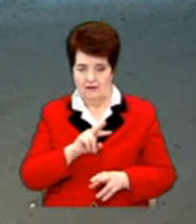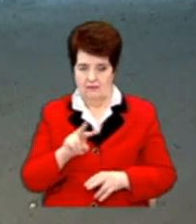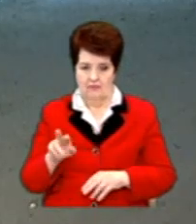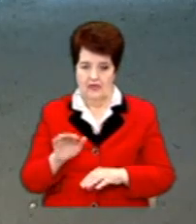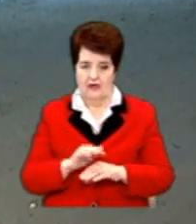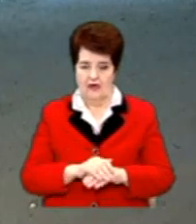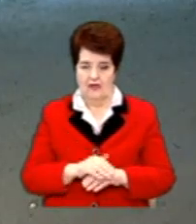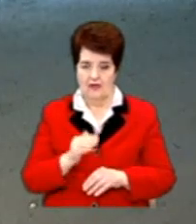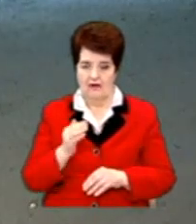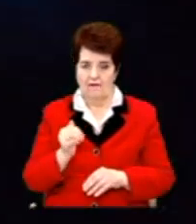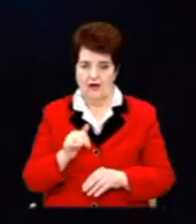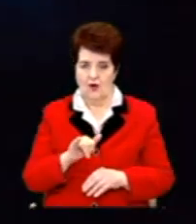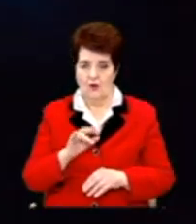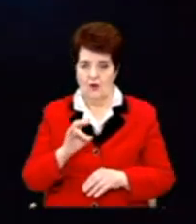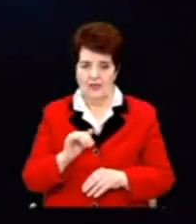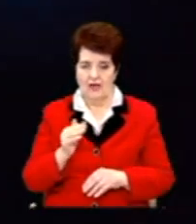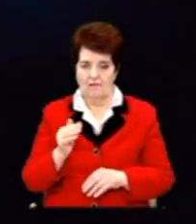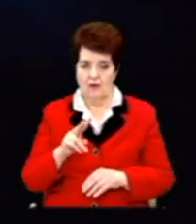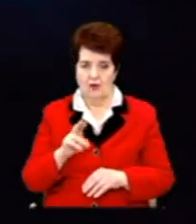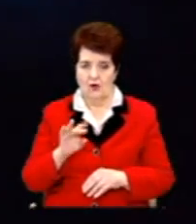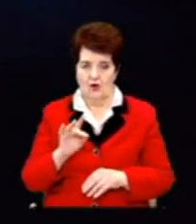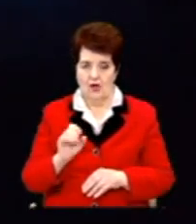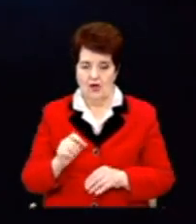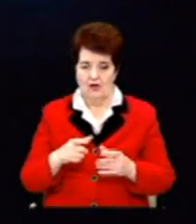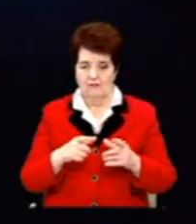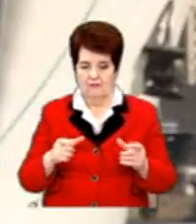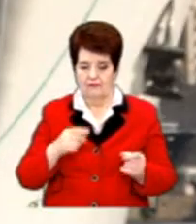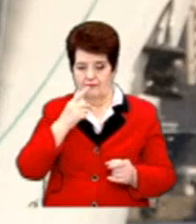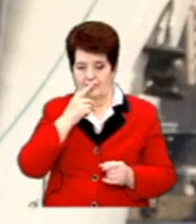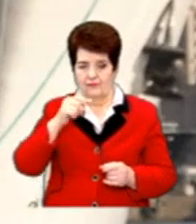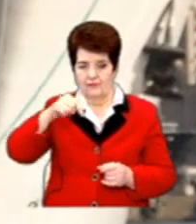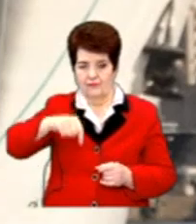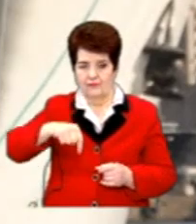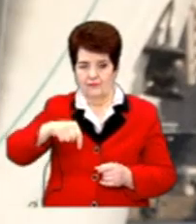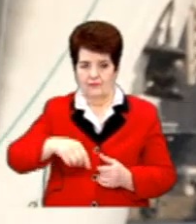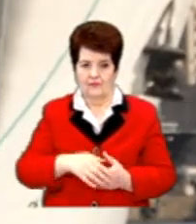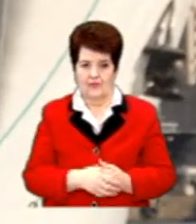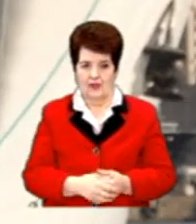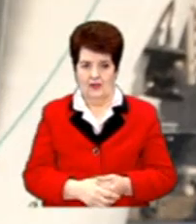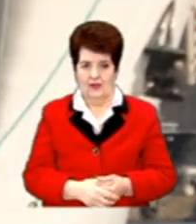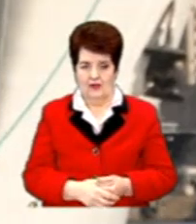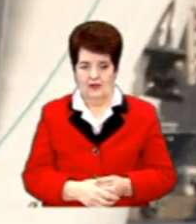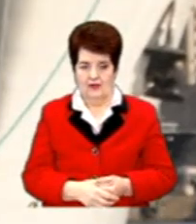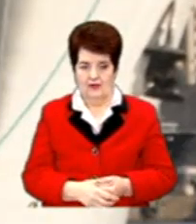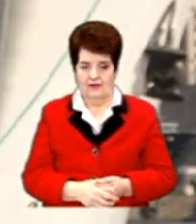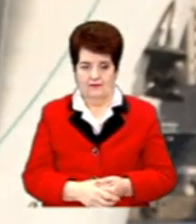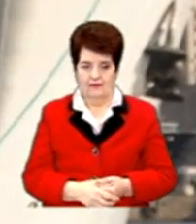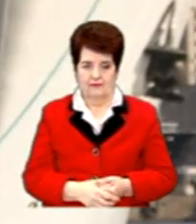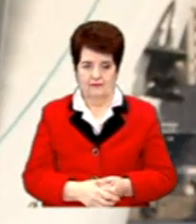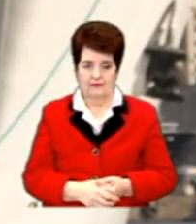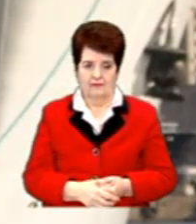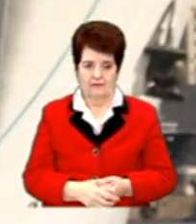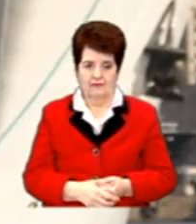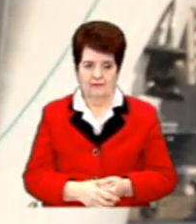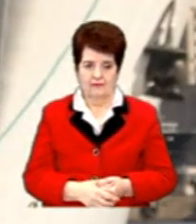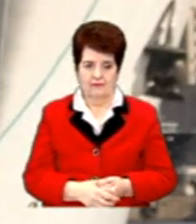legate de faună și floră, se va face și o cartografiere a fundului oceanului. What we do know is that beneath 1000 meters there's no light